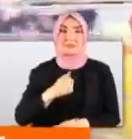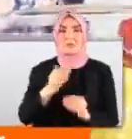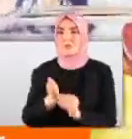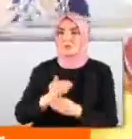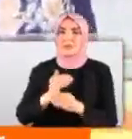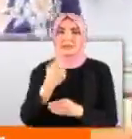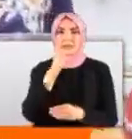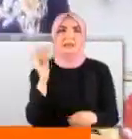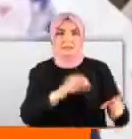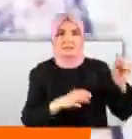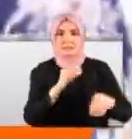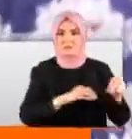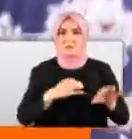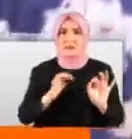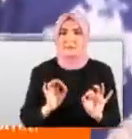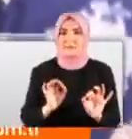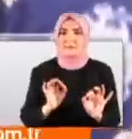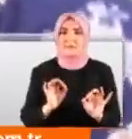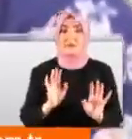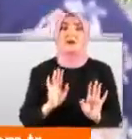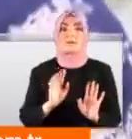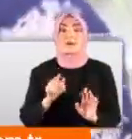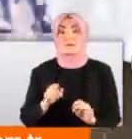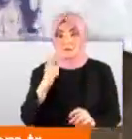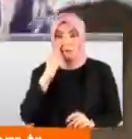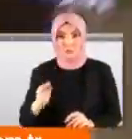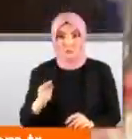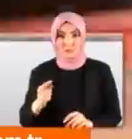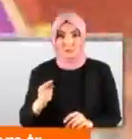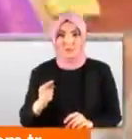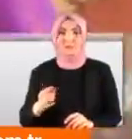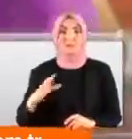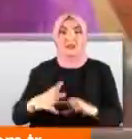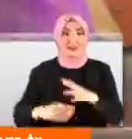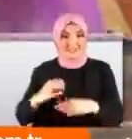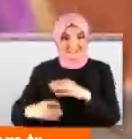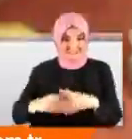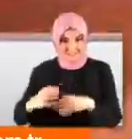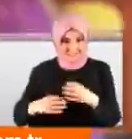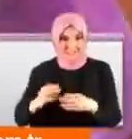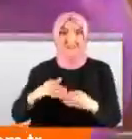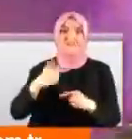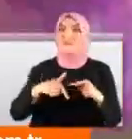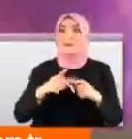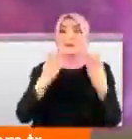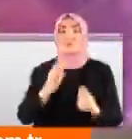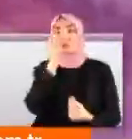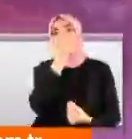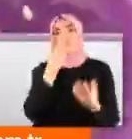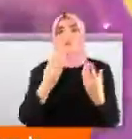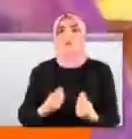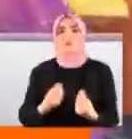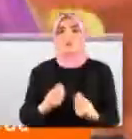üst üste. Doğru yapmıyor muyuz? Böyle olursa daha kolay fermente olur. Karıştıracağız iyice. İçlerine geçecek